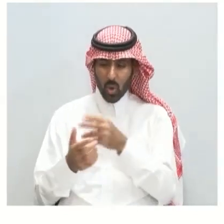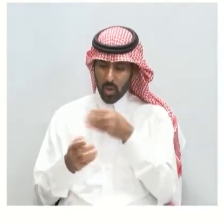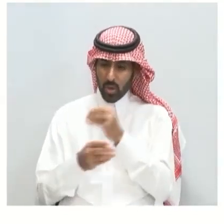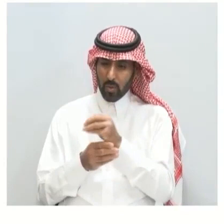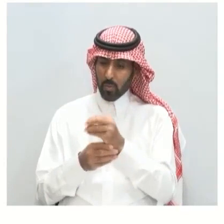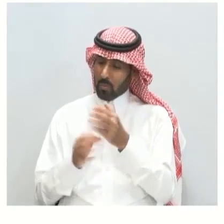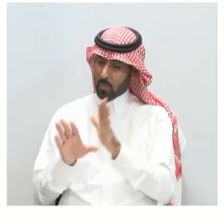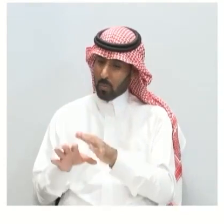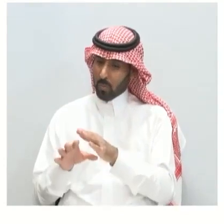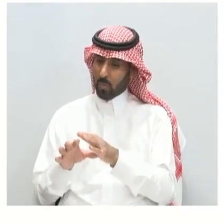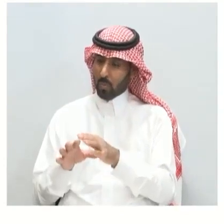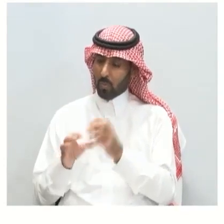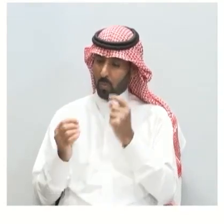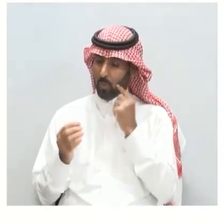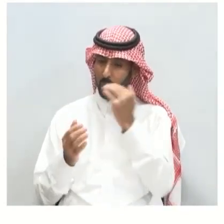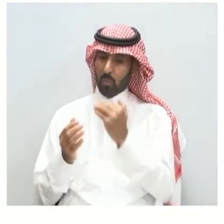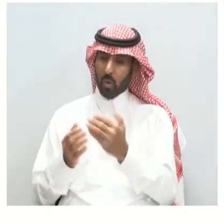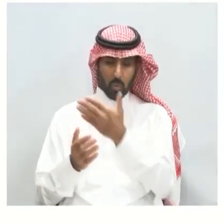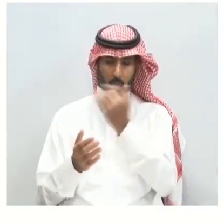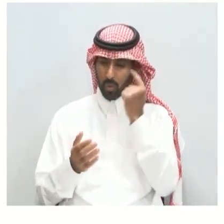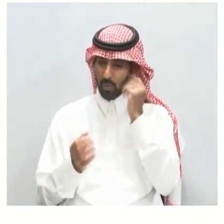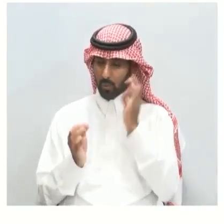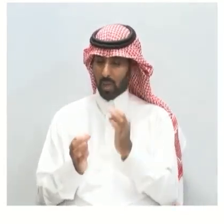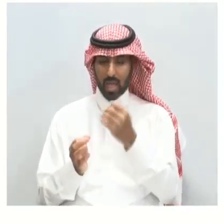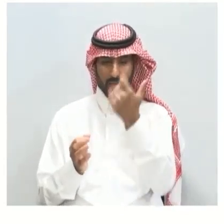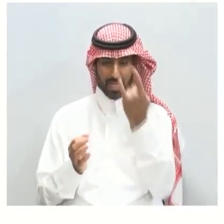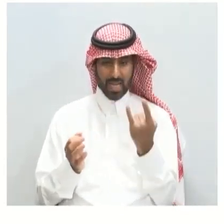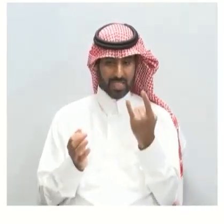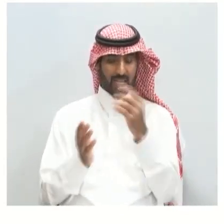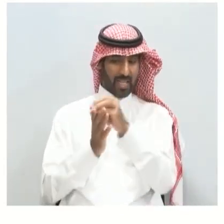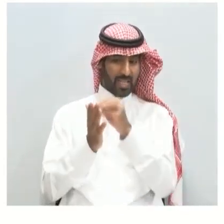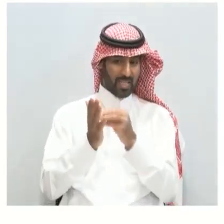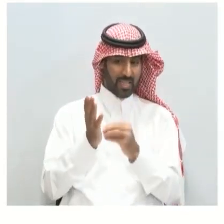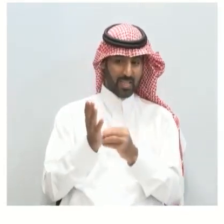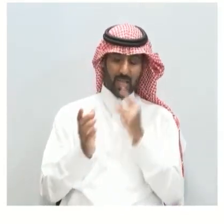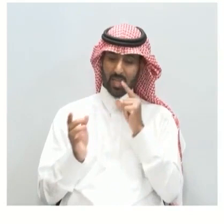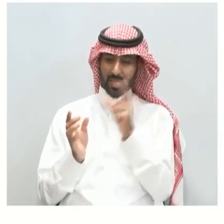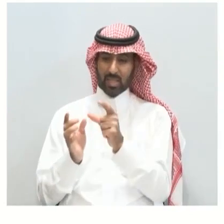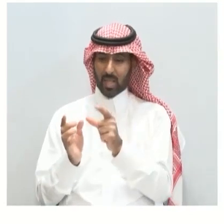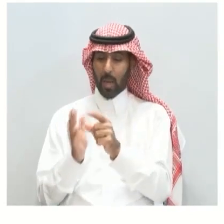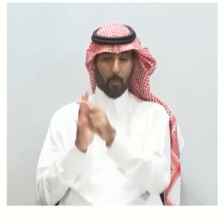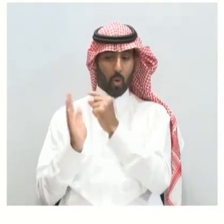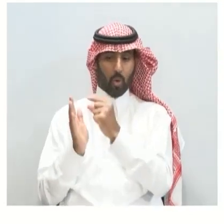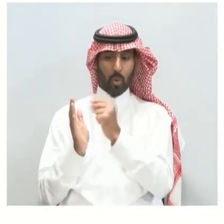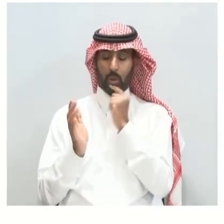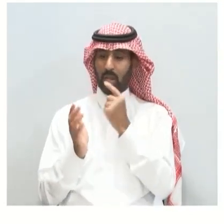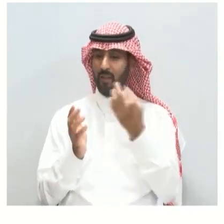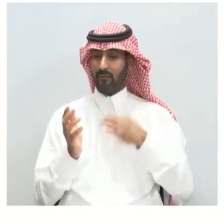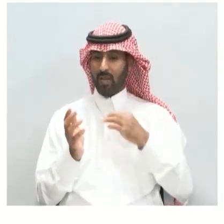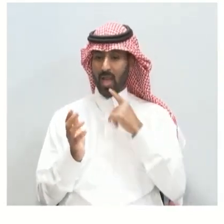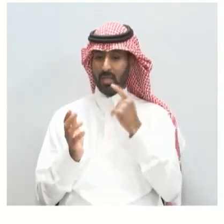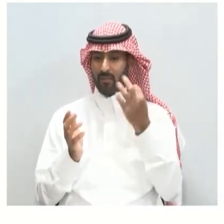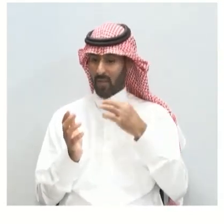بالبعض اكتفى ومن در الجميع حاز الشرف هذه المبادئ العشره اول الحد ثم الموضوع الثمره